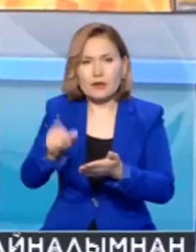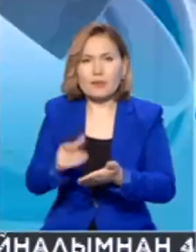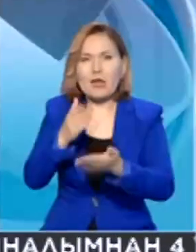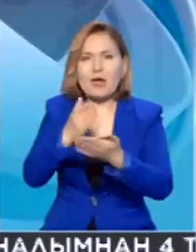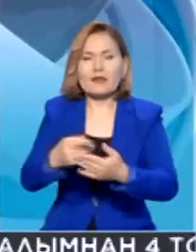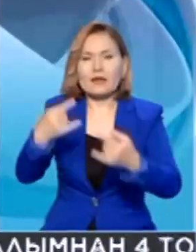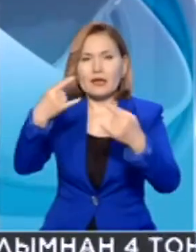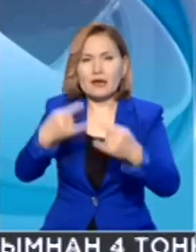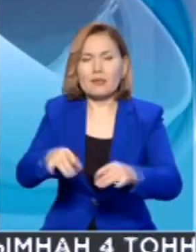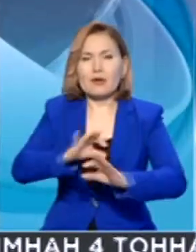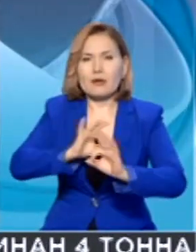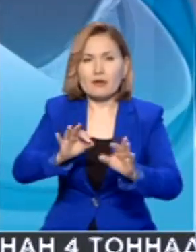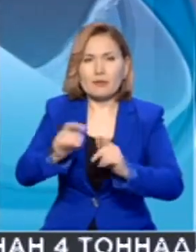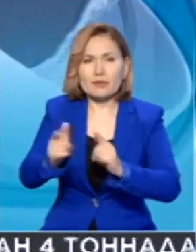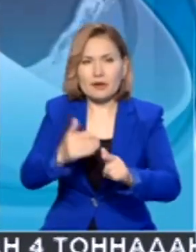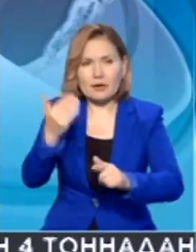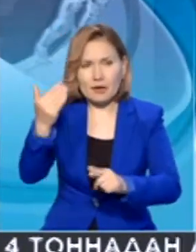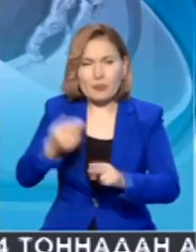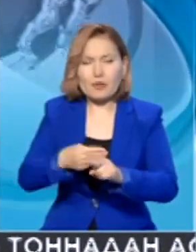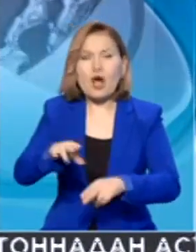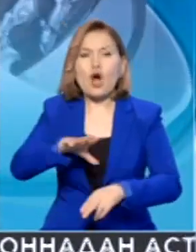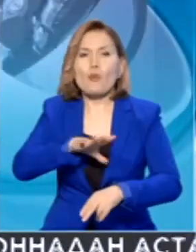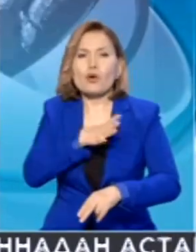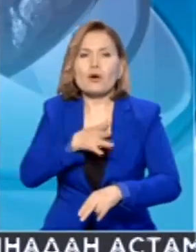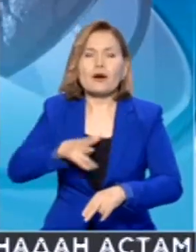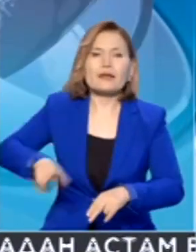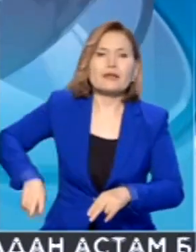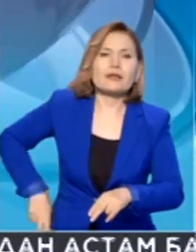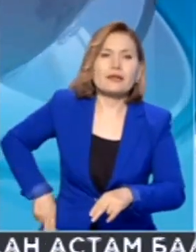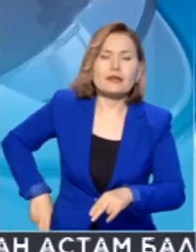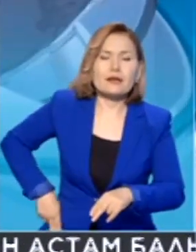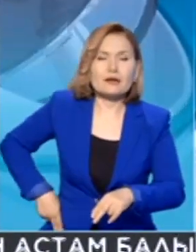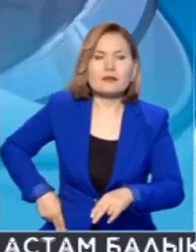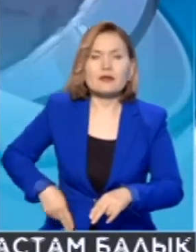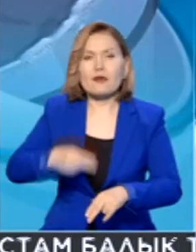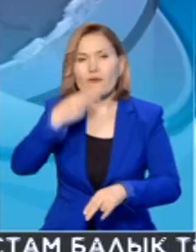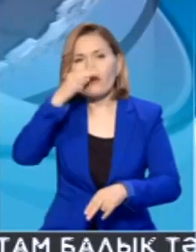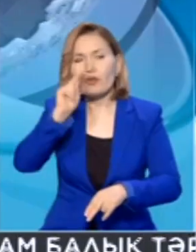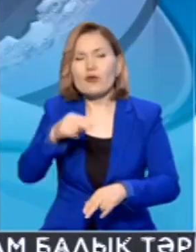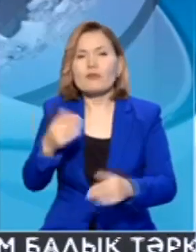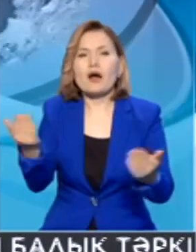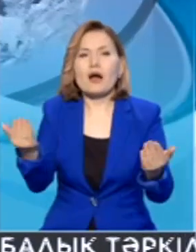тікелей байланыста. Дәуренбек, бұрынғы директорға қандай айып тағылып отыр?